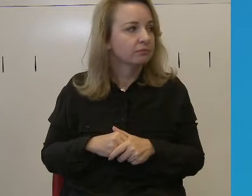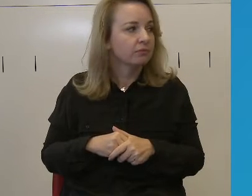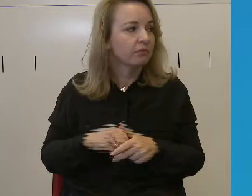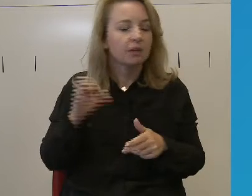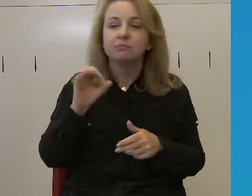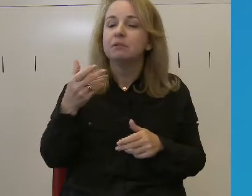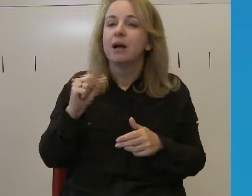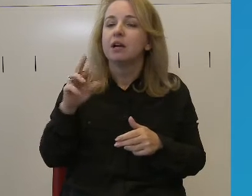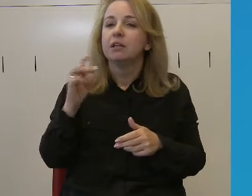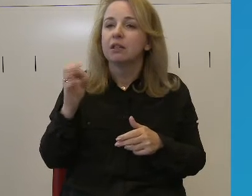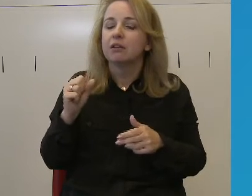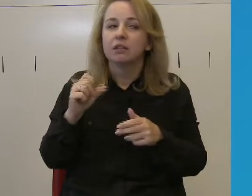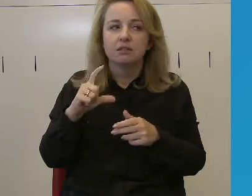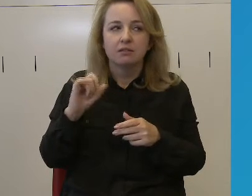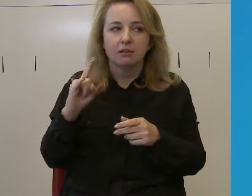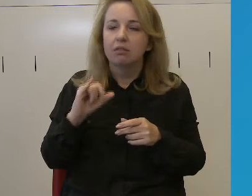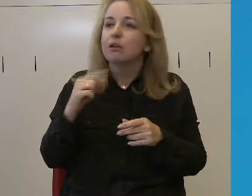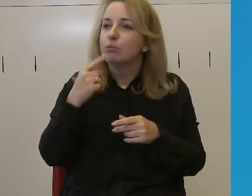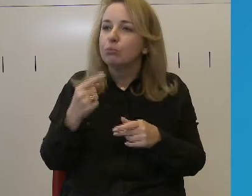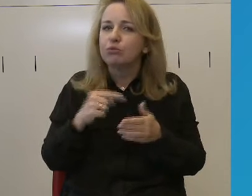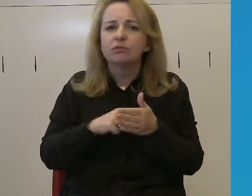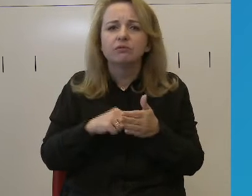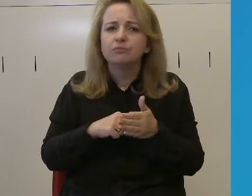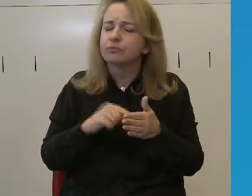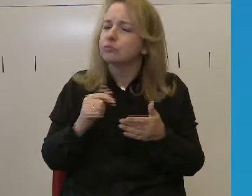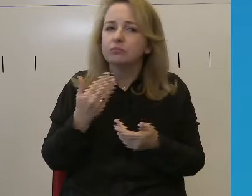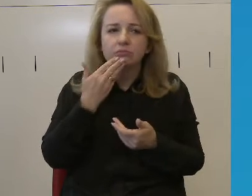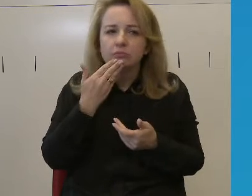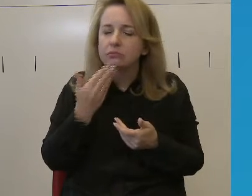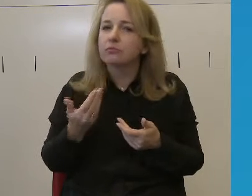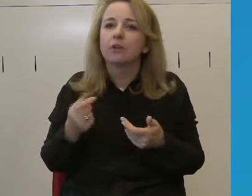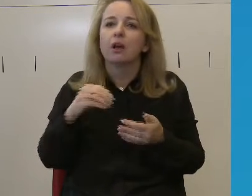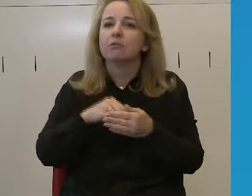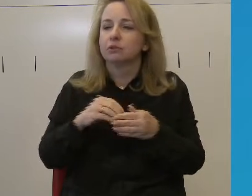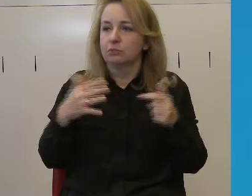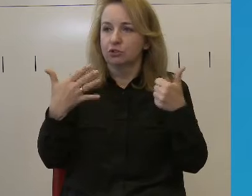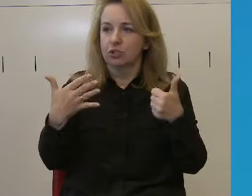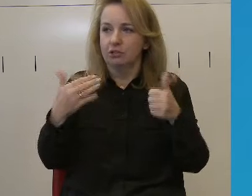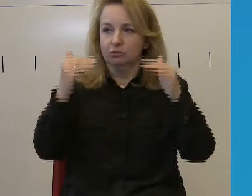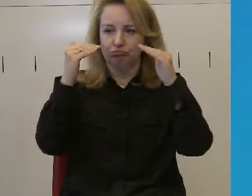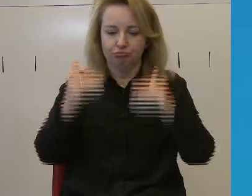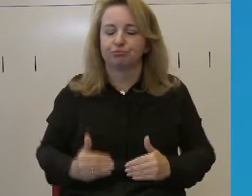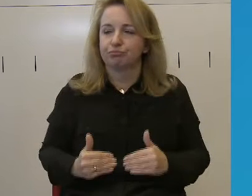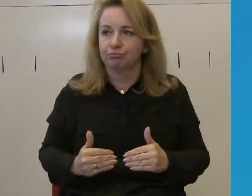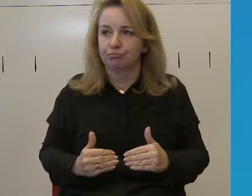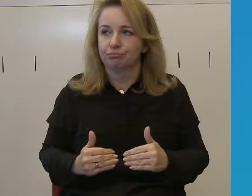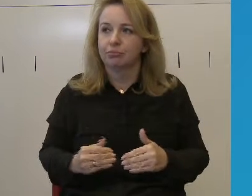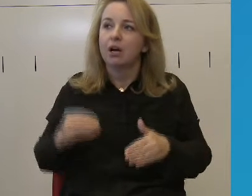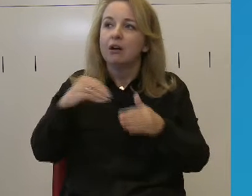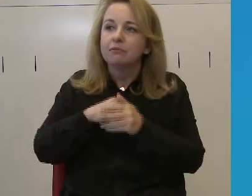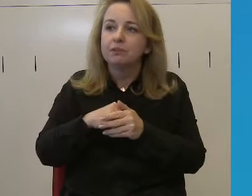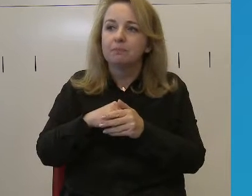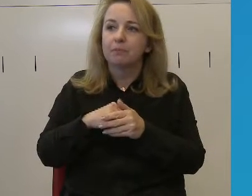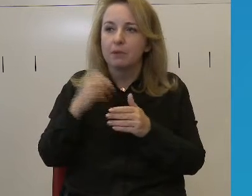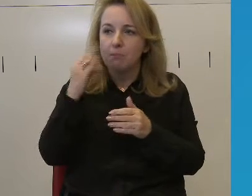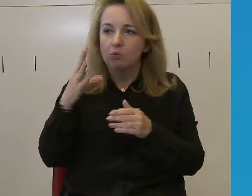Smart City należy rozpatrywać w co najmniej sześciu płaszczyznach. To są oczywiście Smart Economy